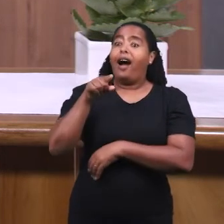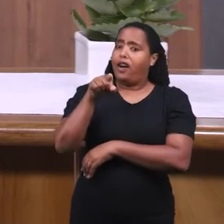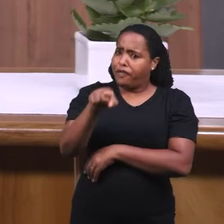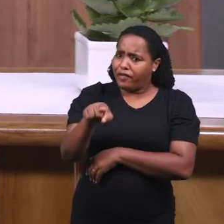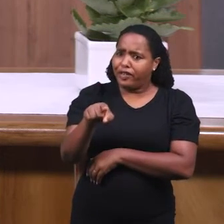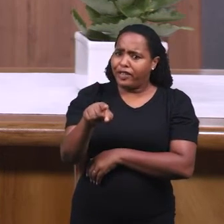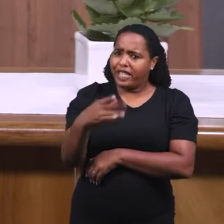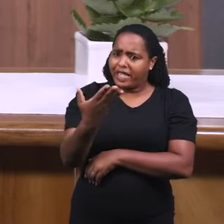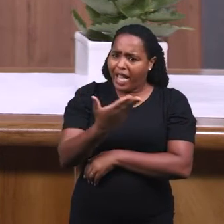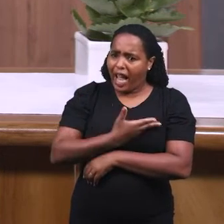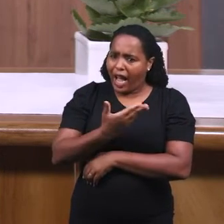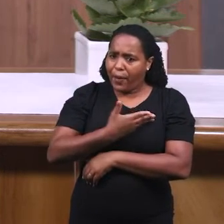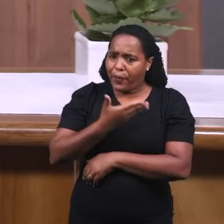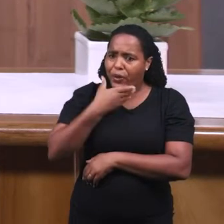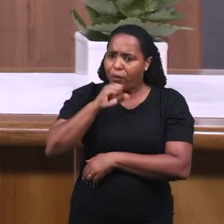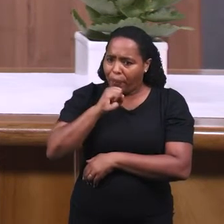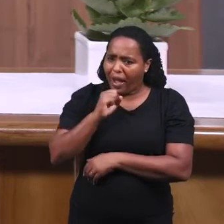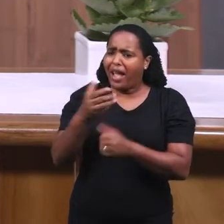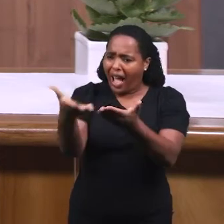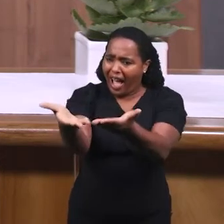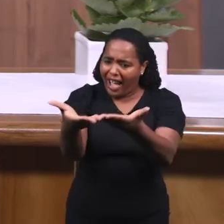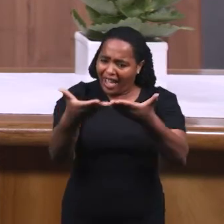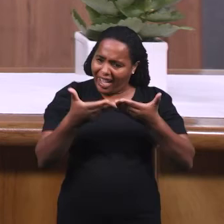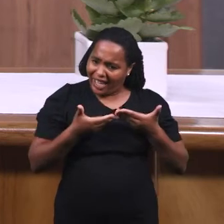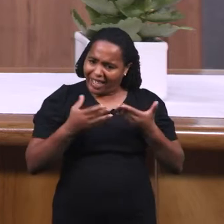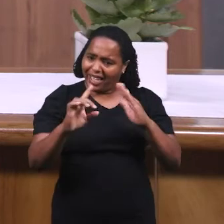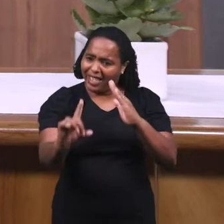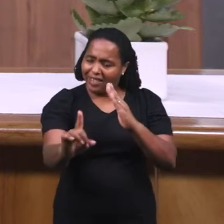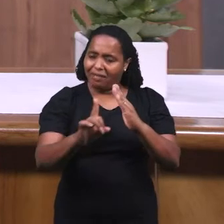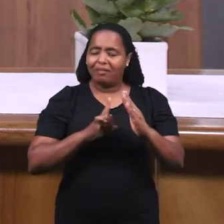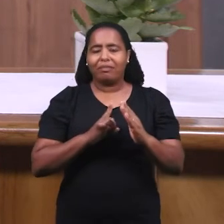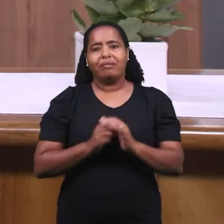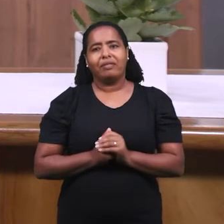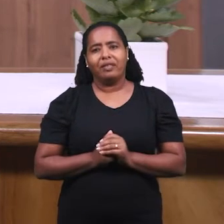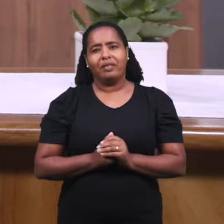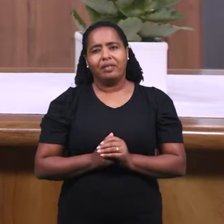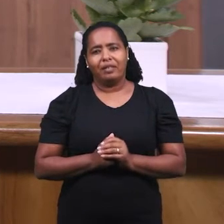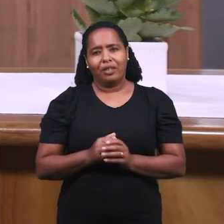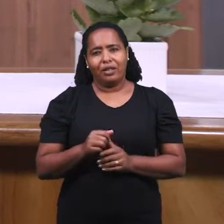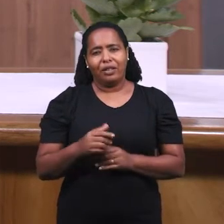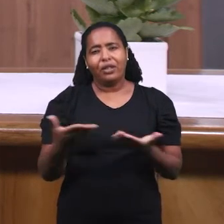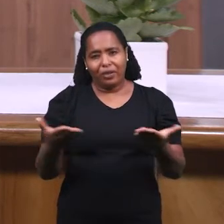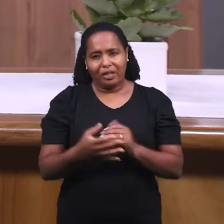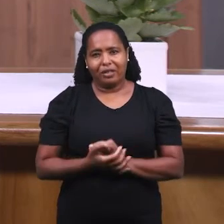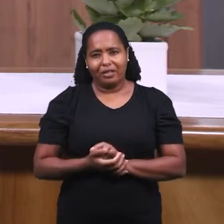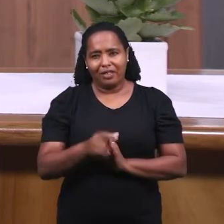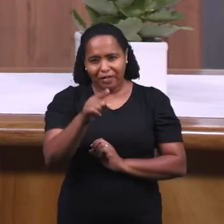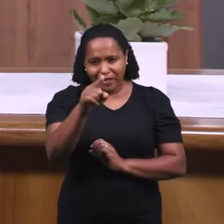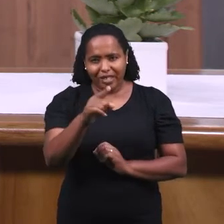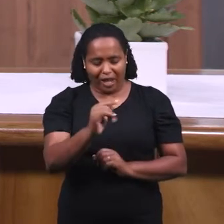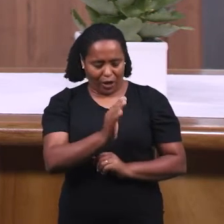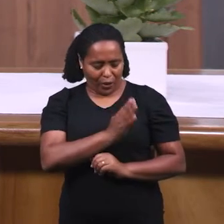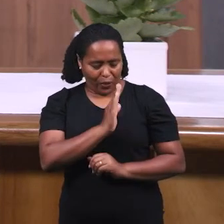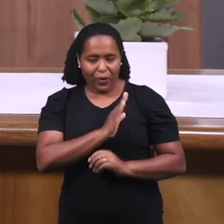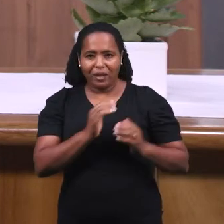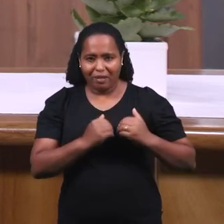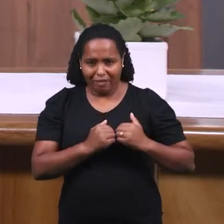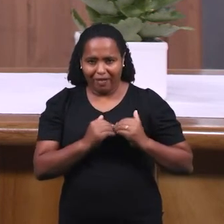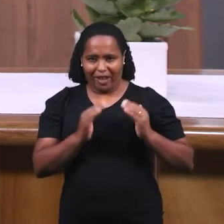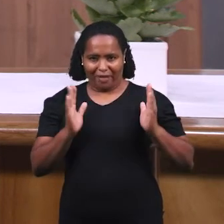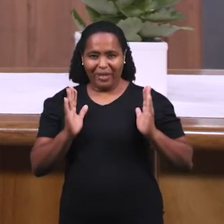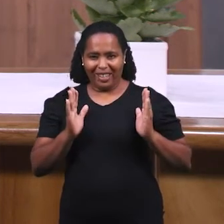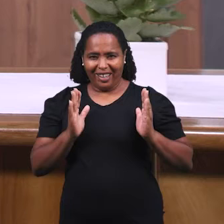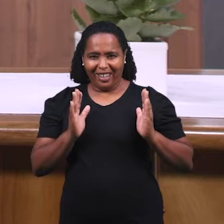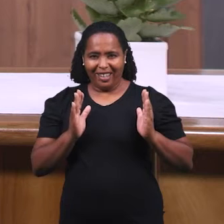друг отца моего, я слышал о тебе, заходи. Кто знает, может быть, сегодня ты хочешь открыть для него двери